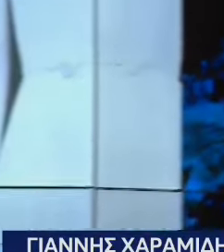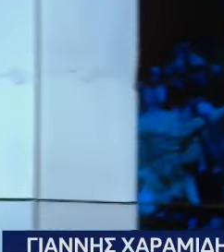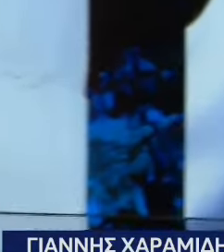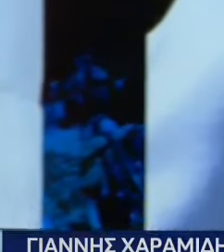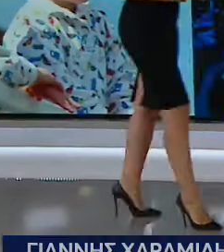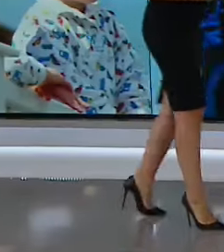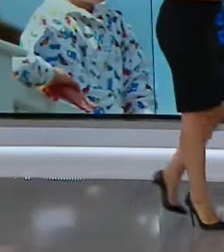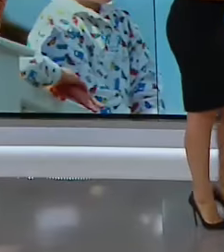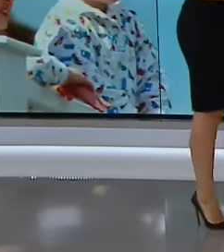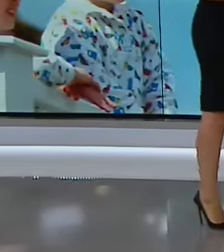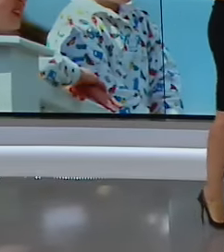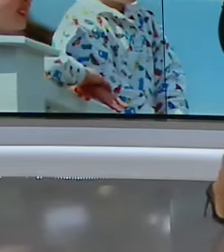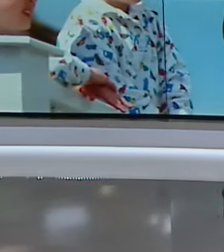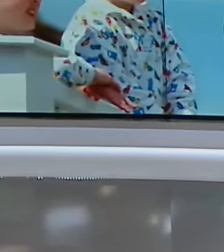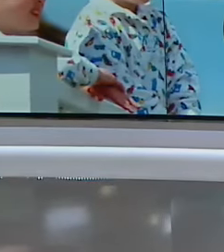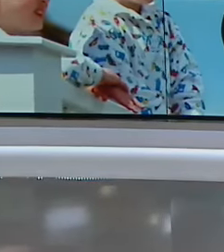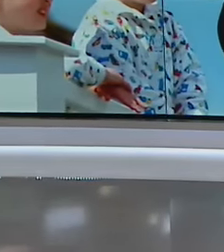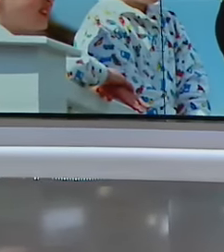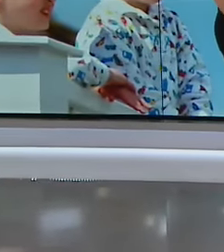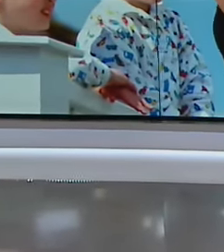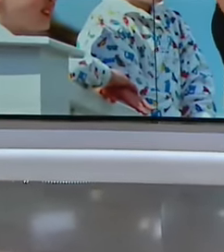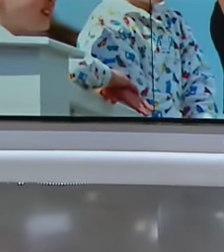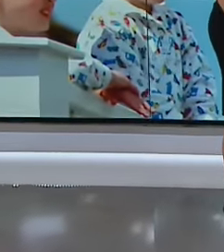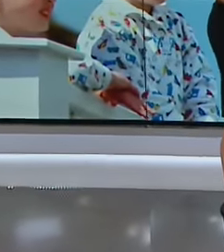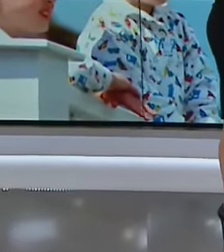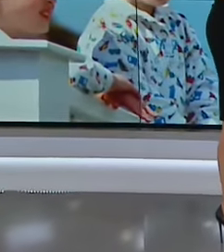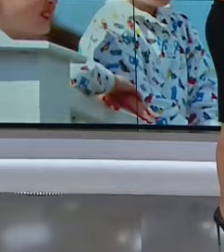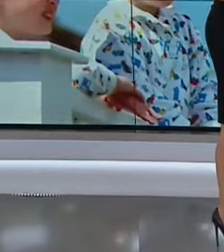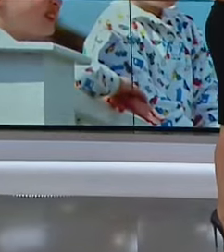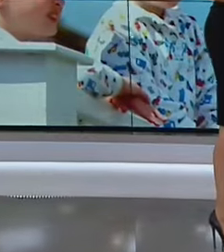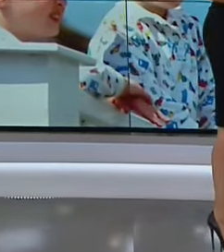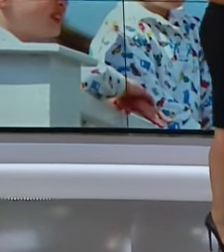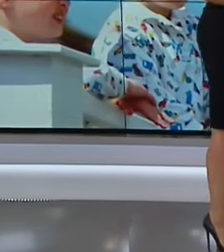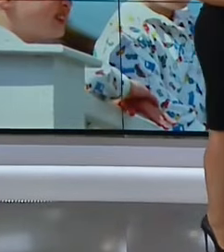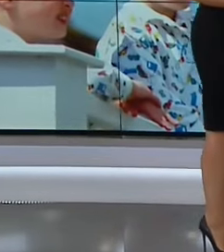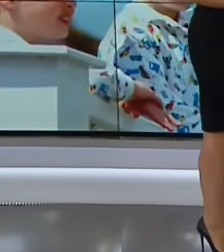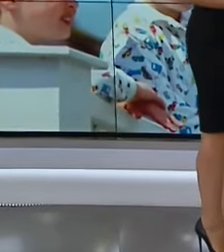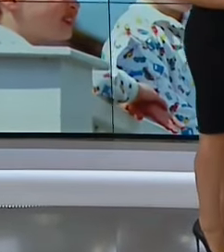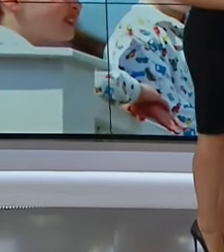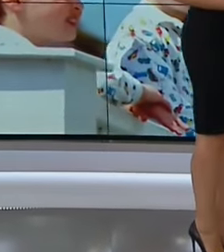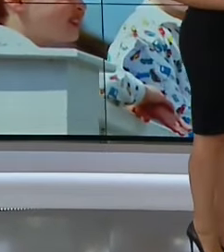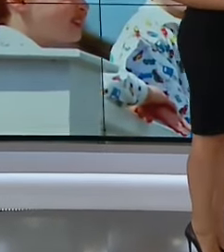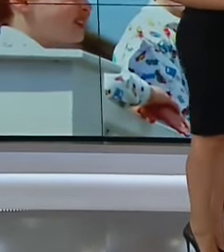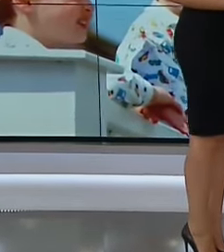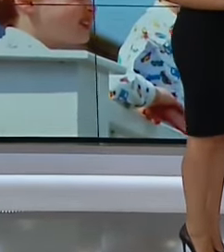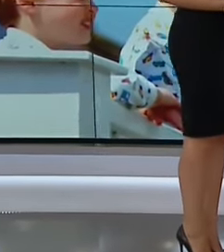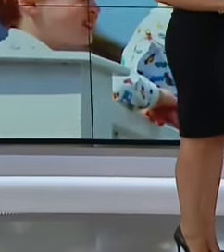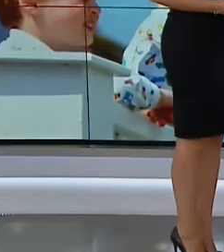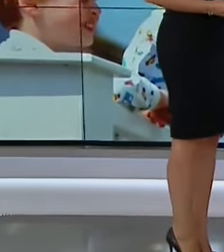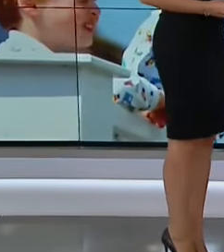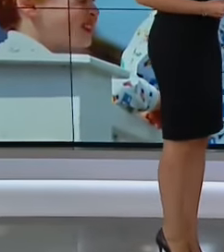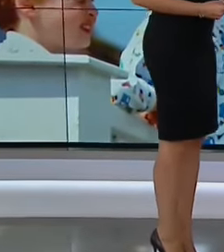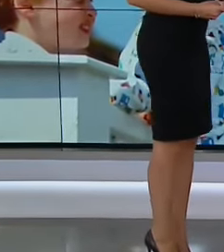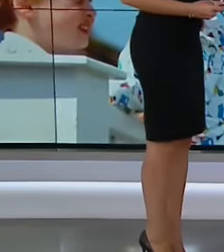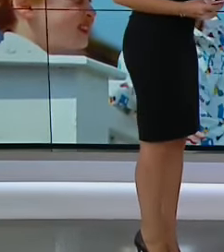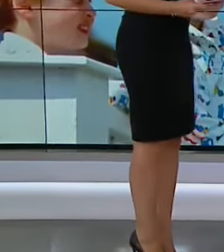είναι η εικόνα της πορείας του νέου βασιλιά, του Καρόλου του Τρίτου, προς το Buckingham,